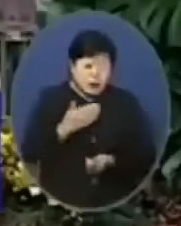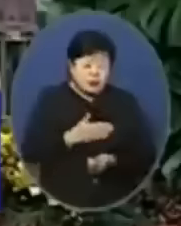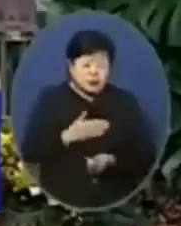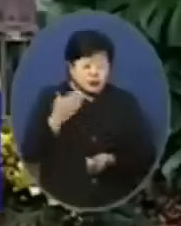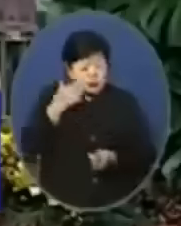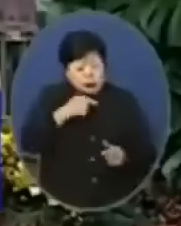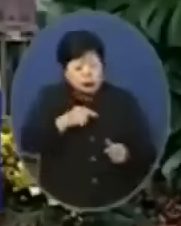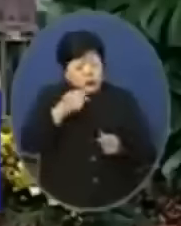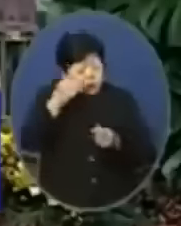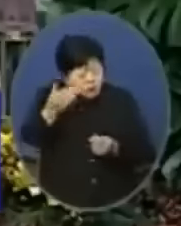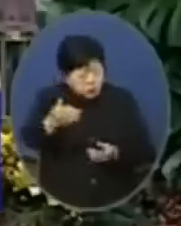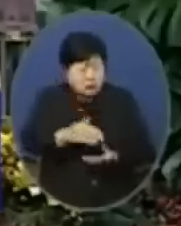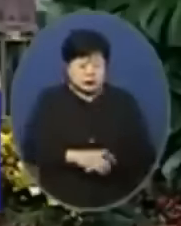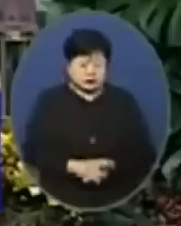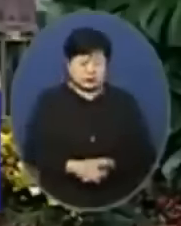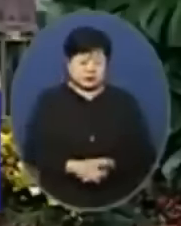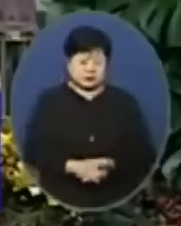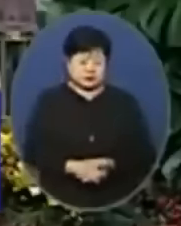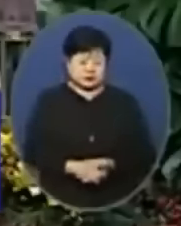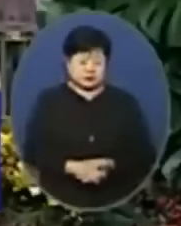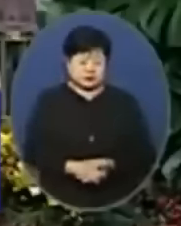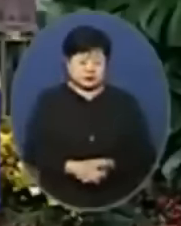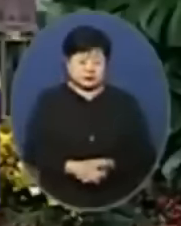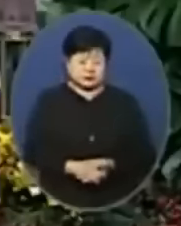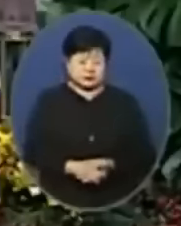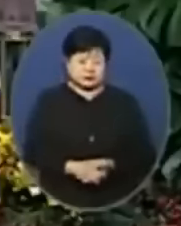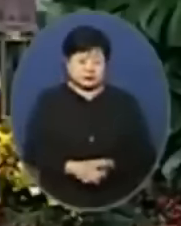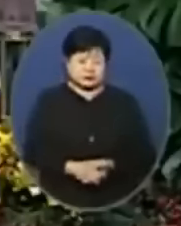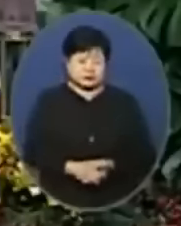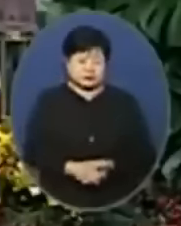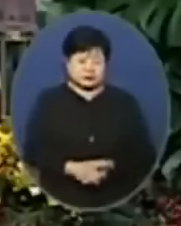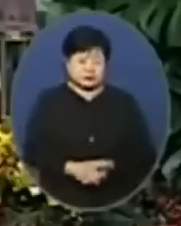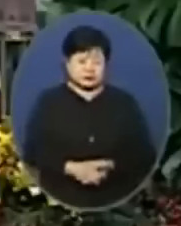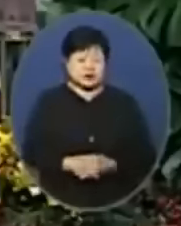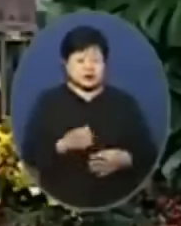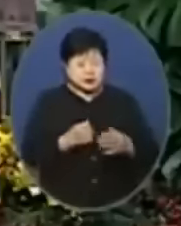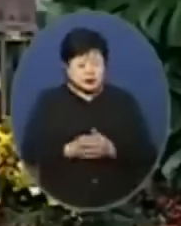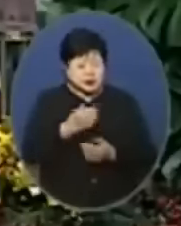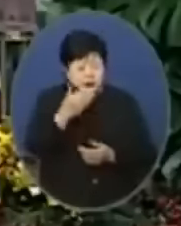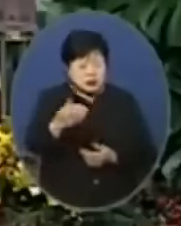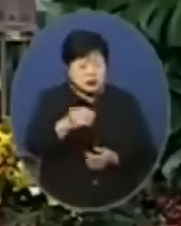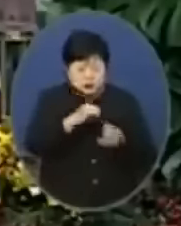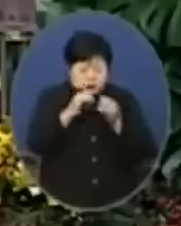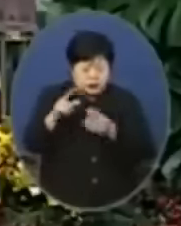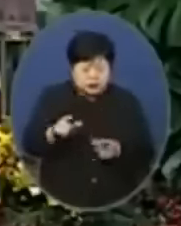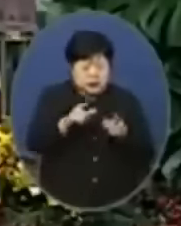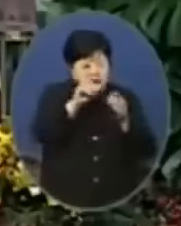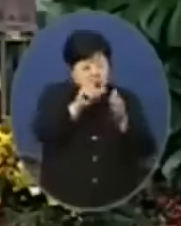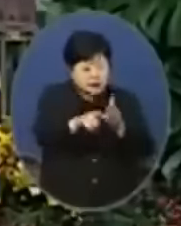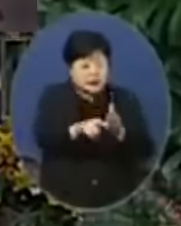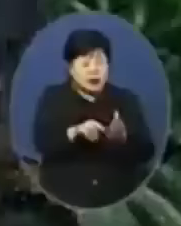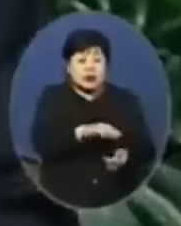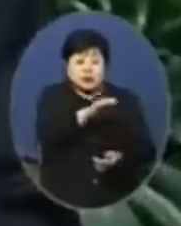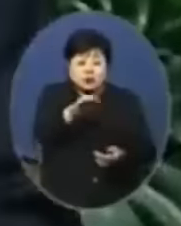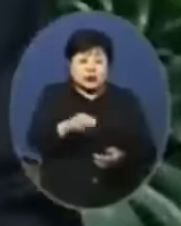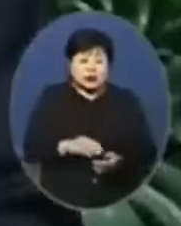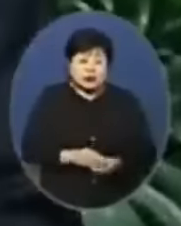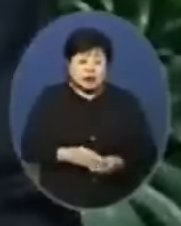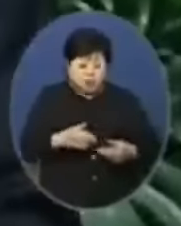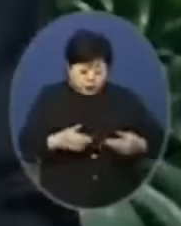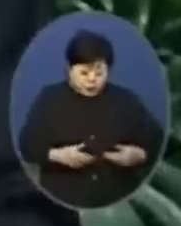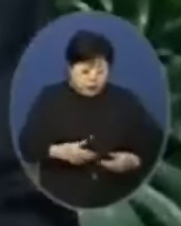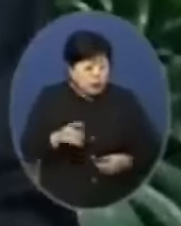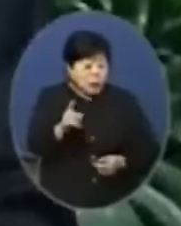몸에서 누가 나를 건져내려고 말한 것입니다. 그러므로 여러분 인생을 살아가는데 우리가 가장 필요한